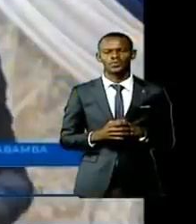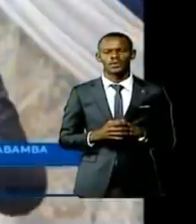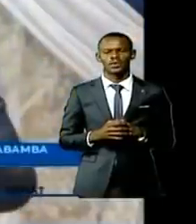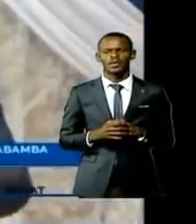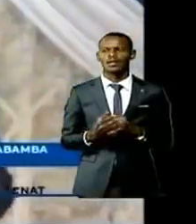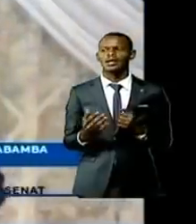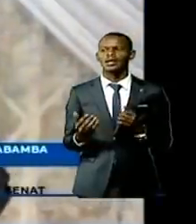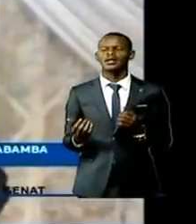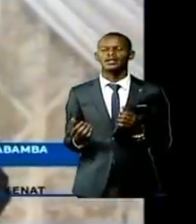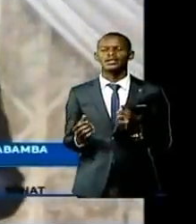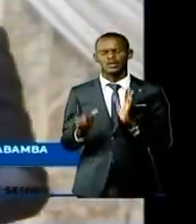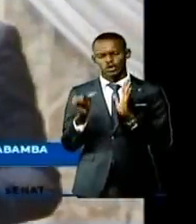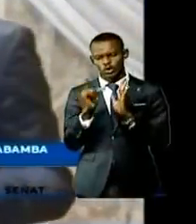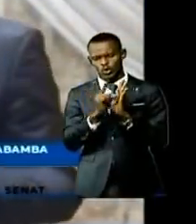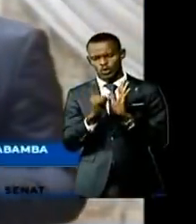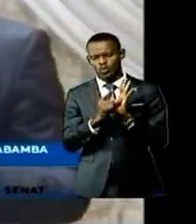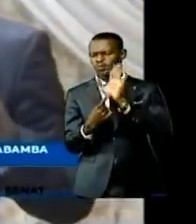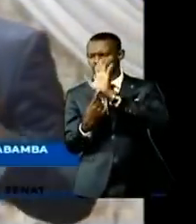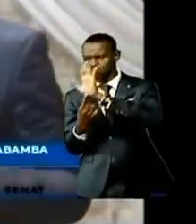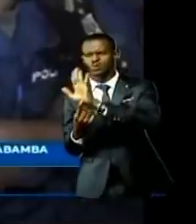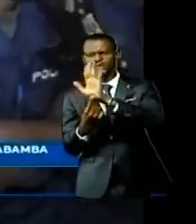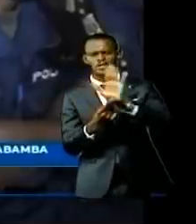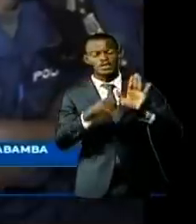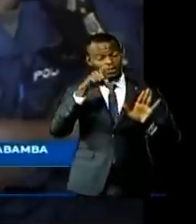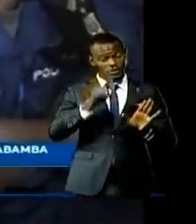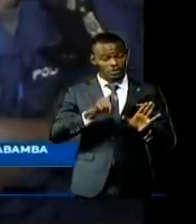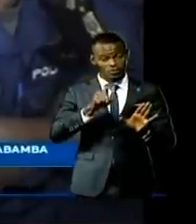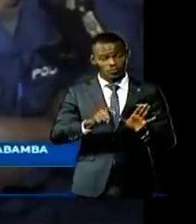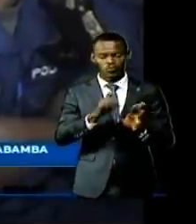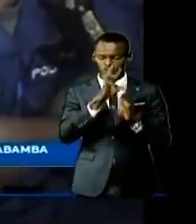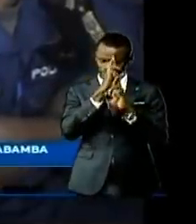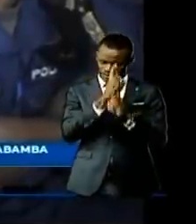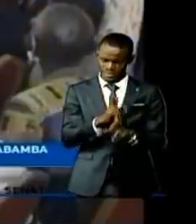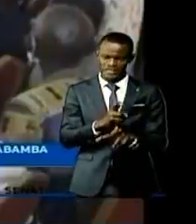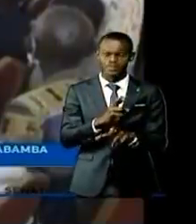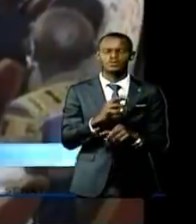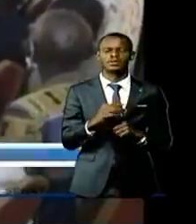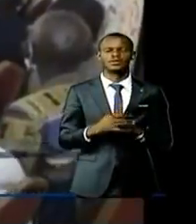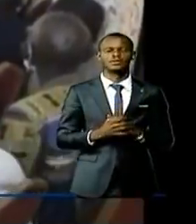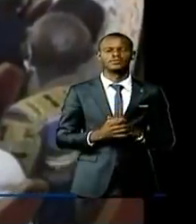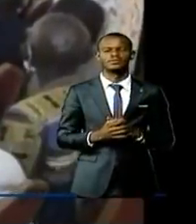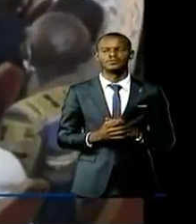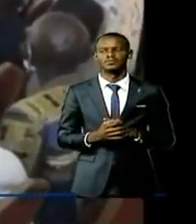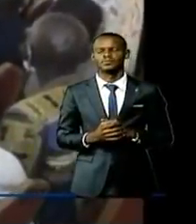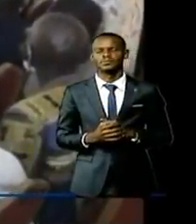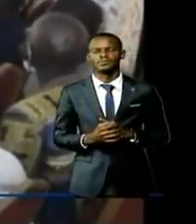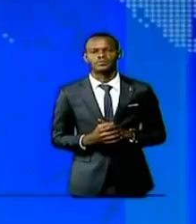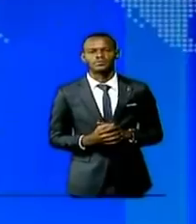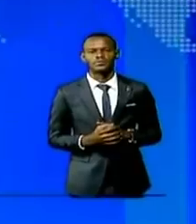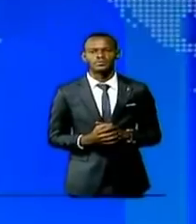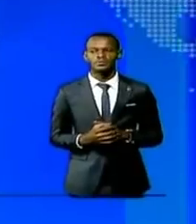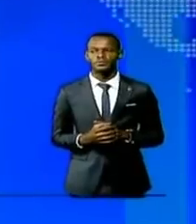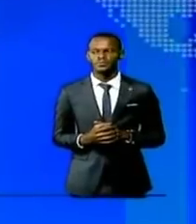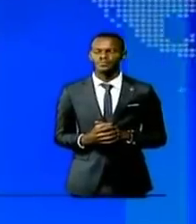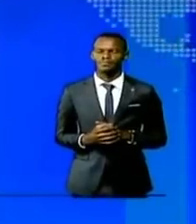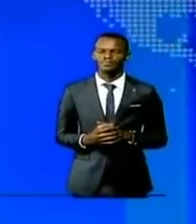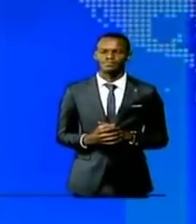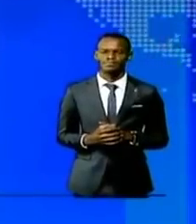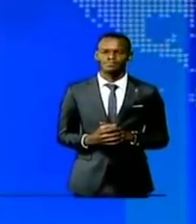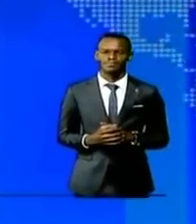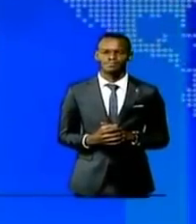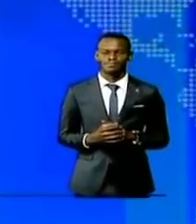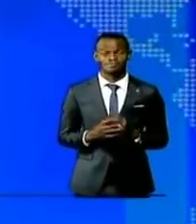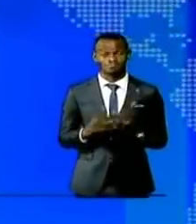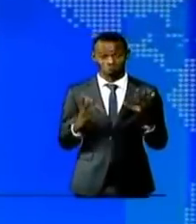légaux en vue de rétablir l'ordre et la sécurité publique dans la capitale Kinshasa. Voilà la fin de